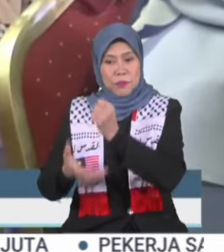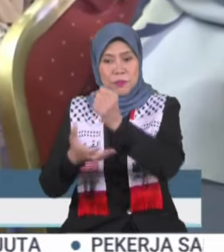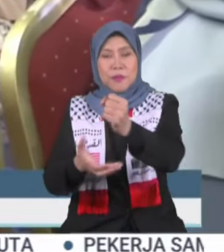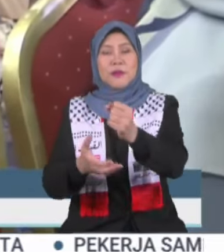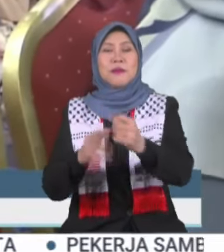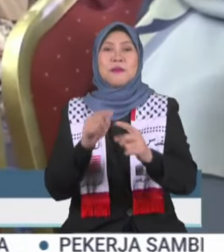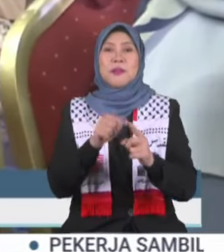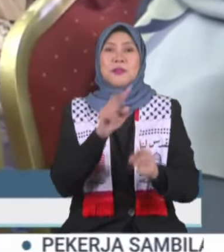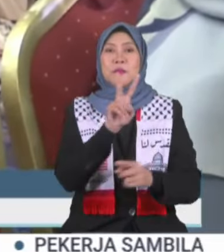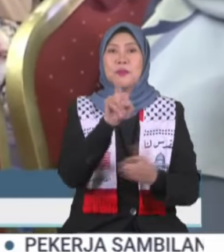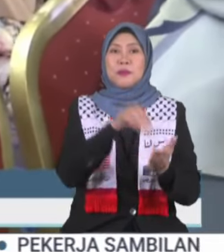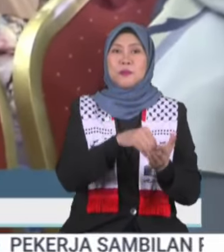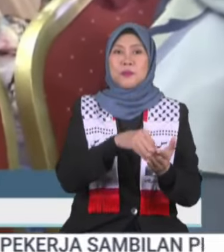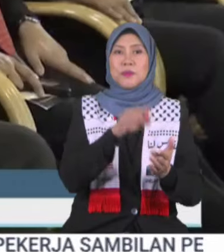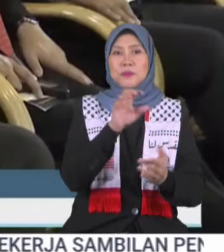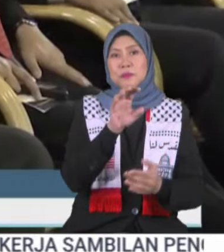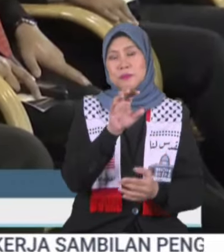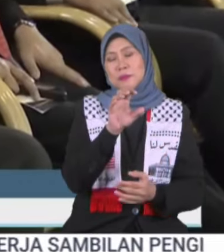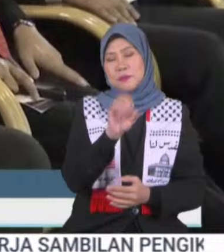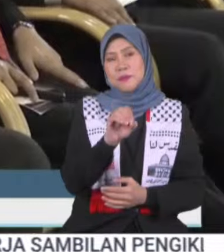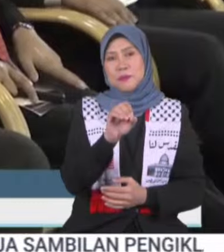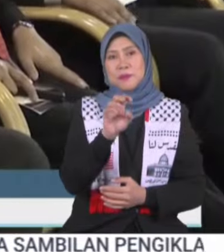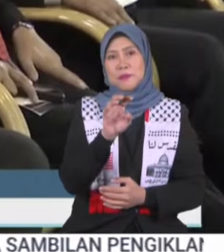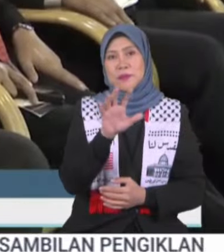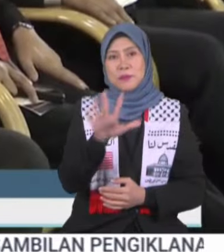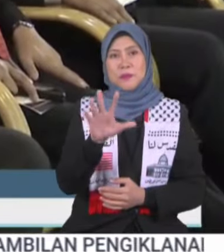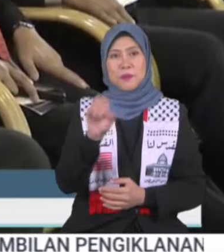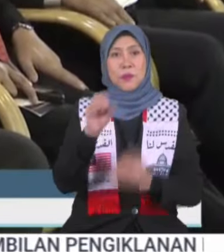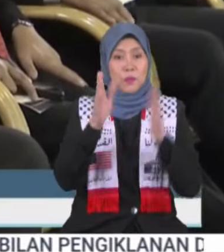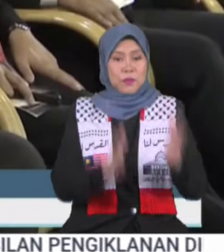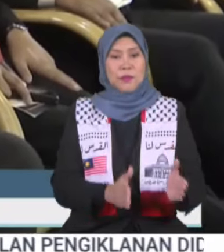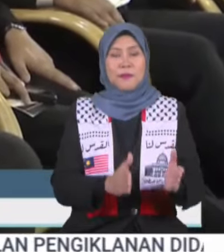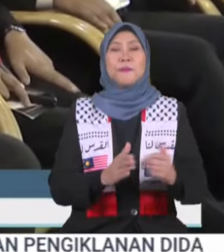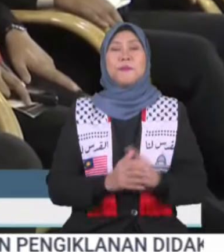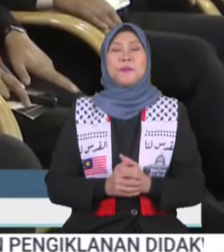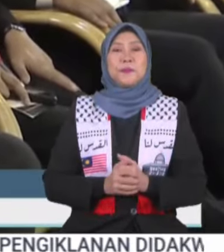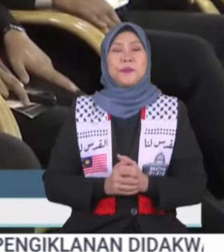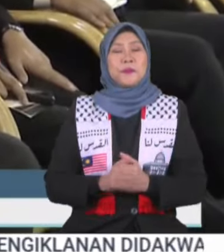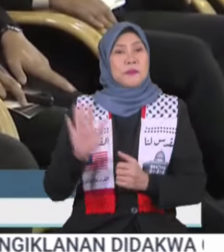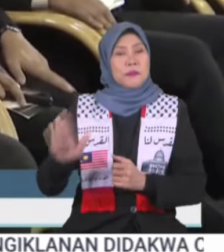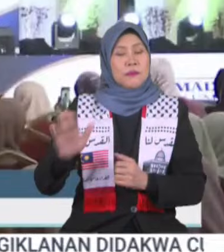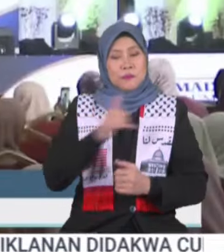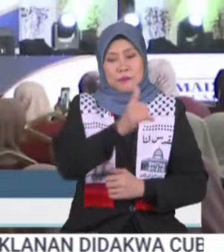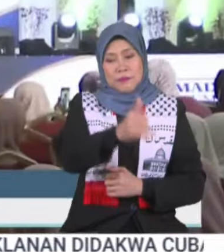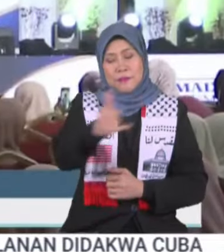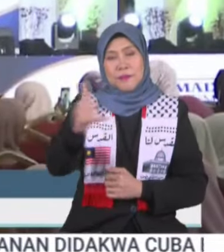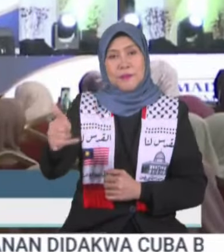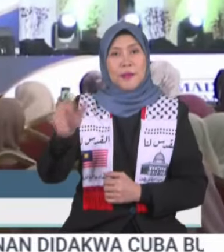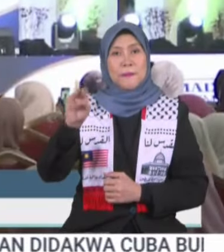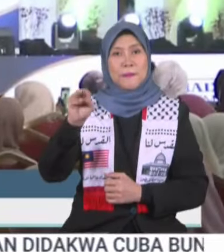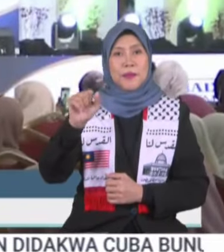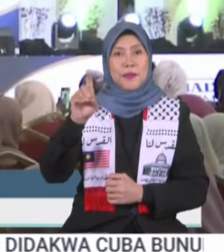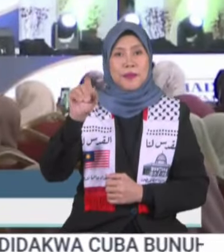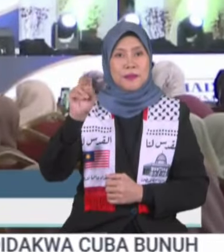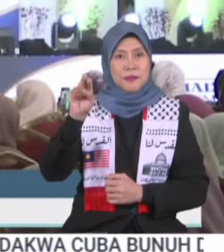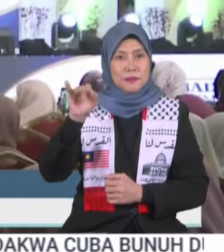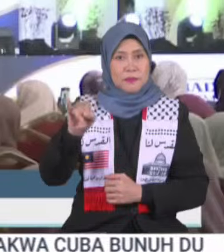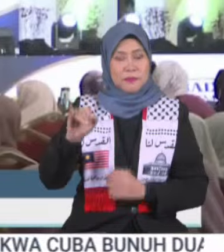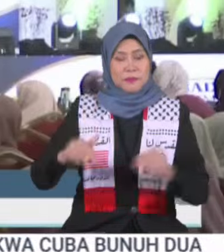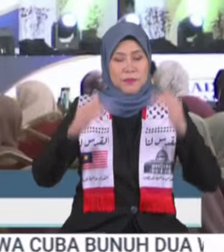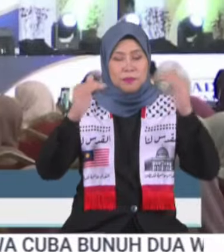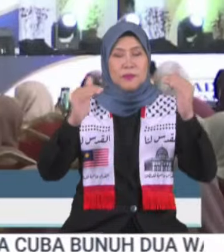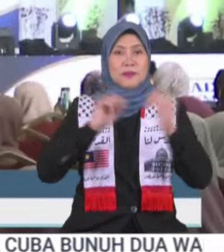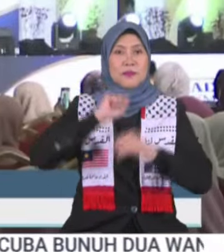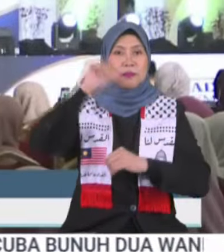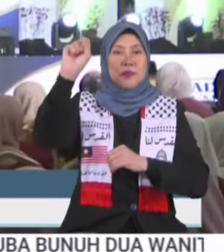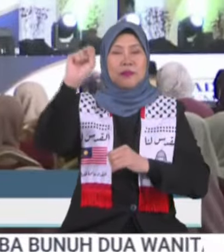Kepada r490 penerima Datuk Naim berucap dalam program jelajah Madani ulama dan umarah peringkat